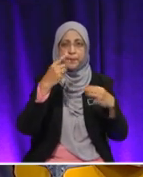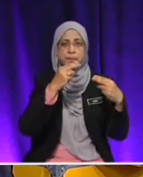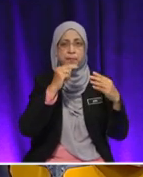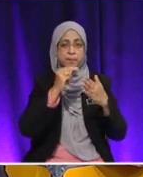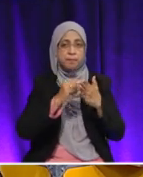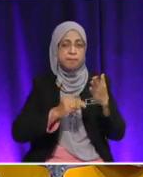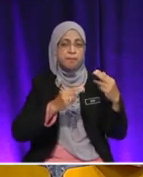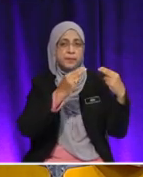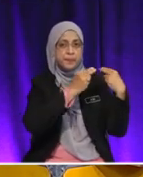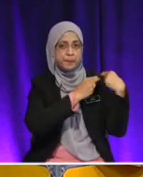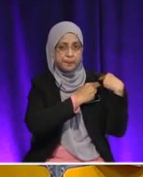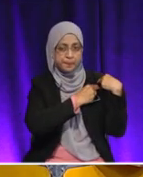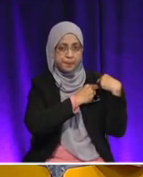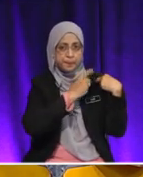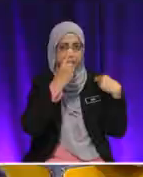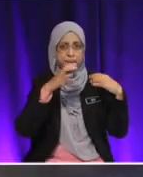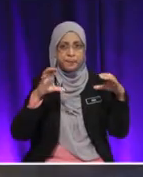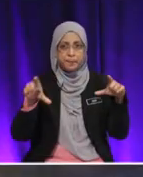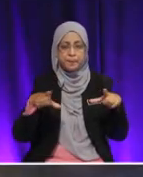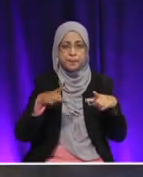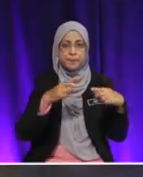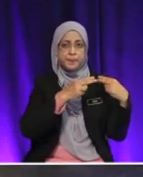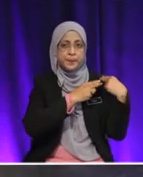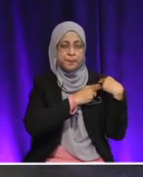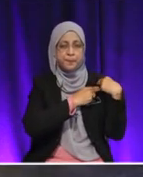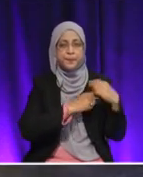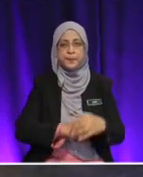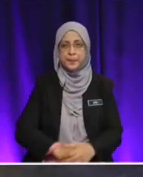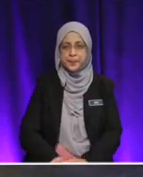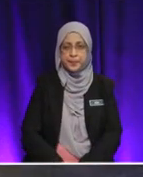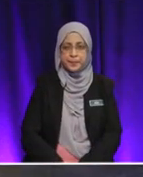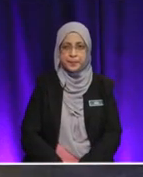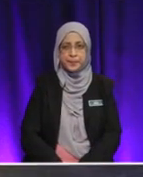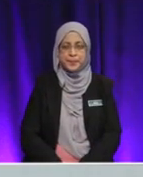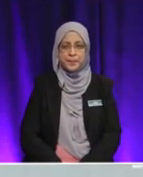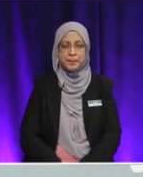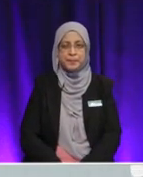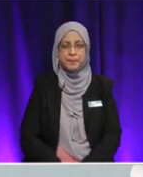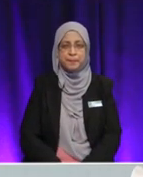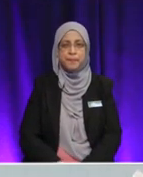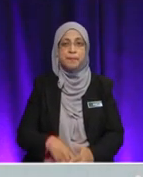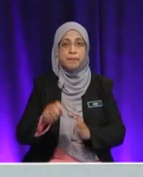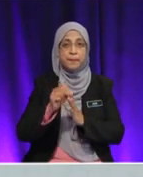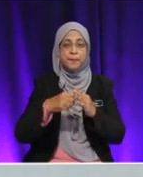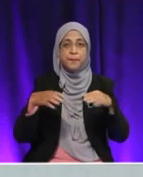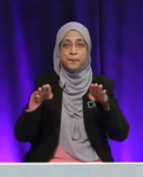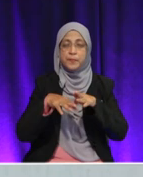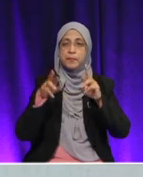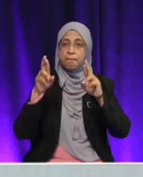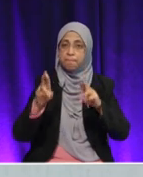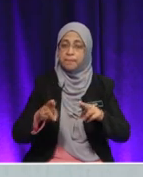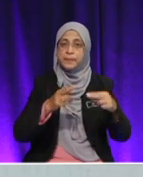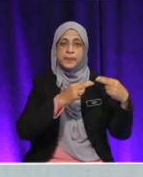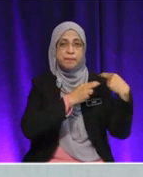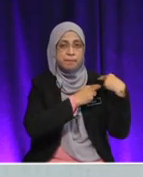hak dan tanggung jawab ya soal ini silahkan dengan jawabannya sebagai rakyat yang bertanggung jawab kita